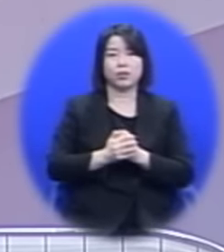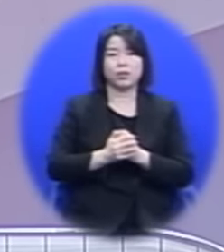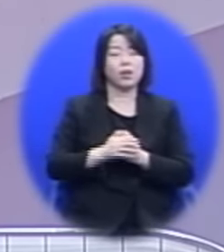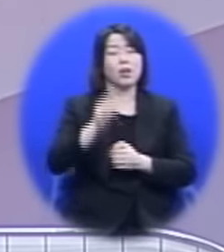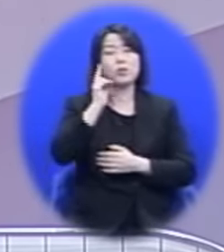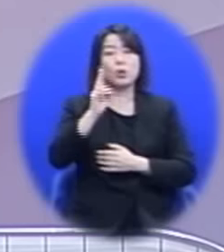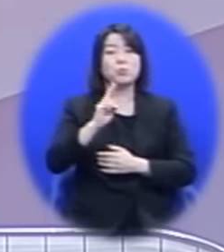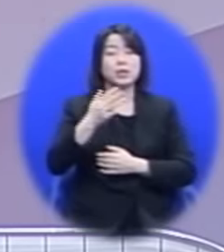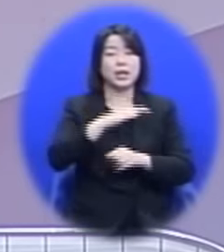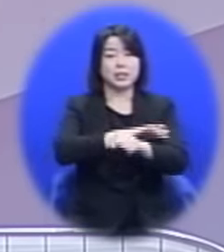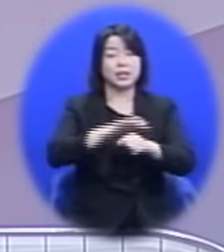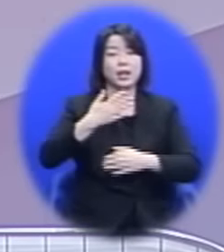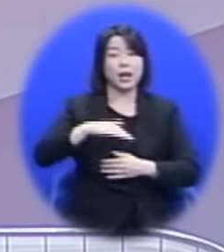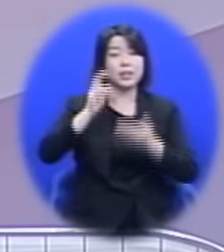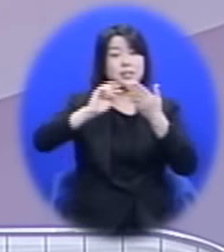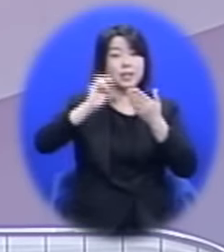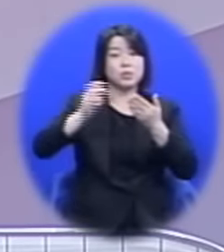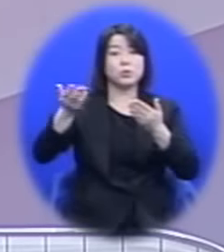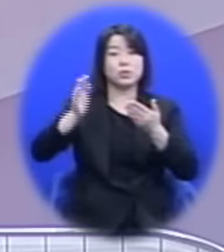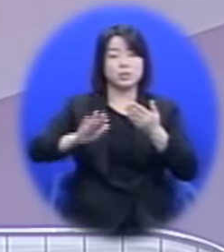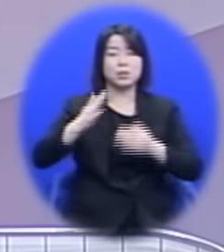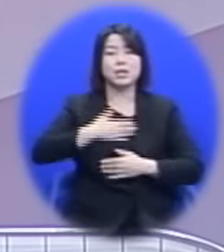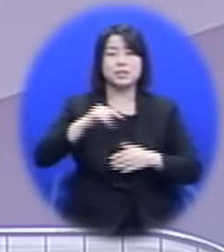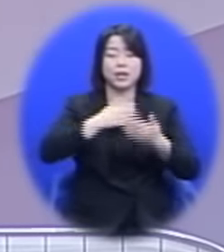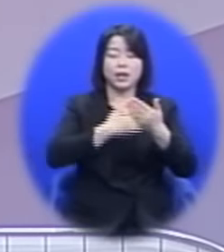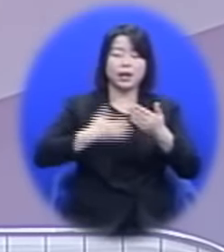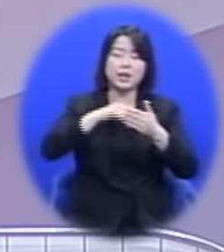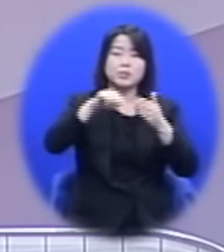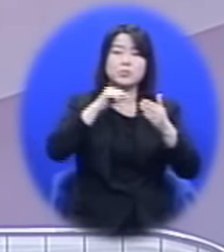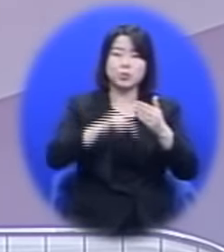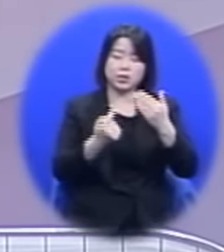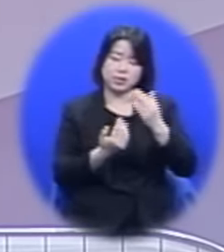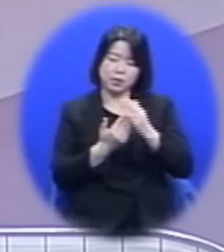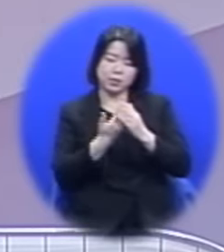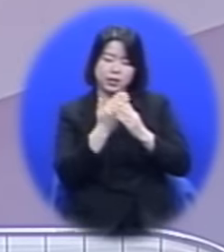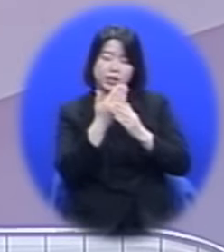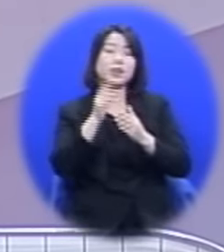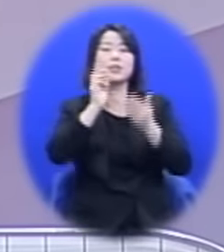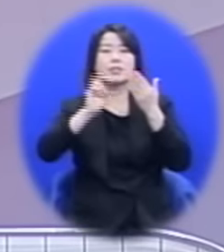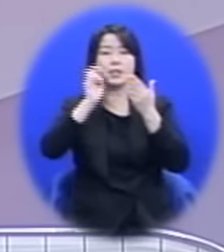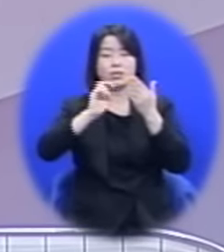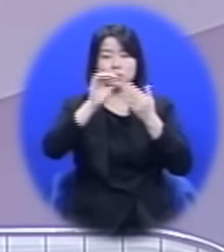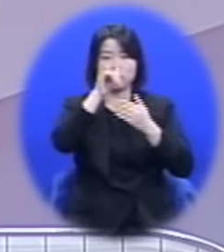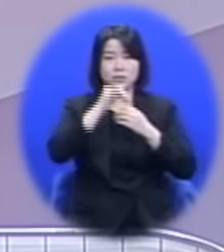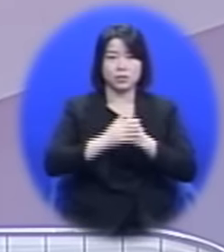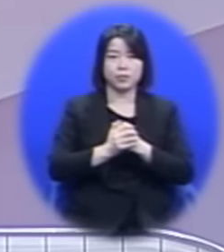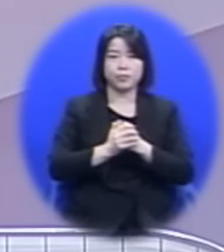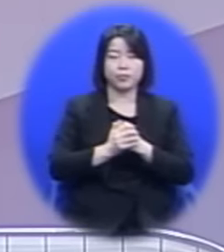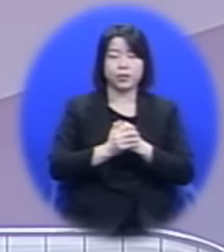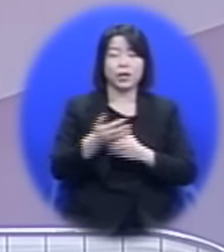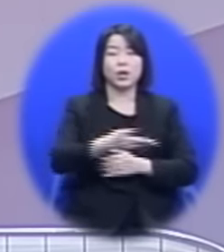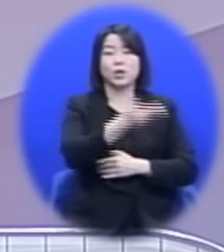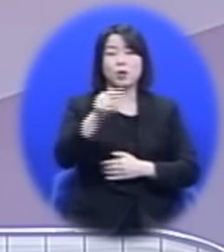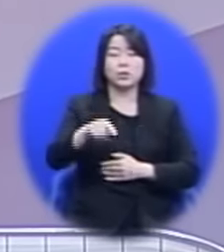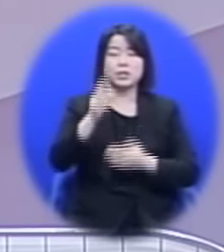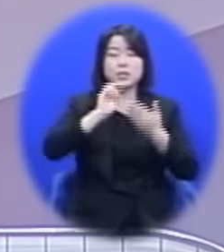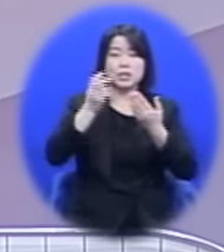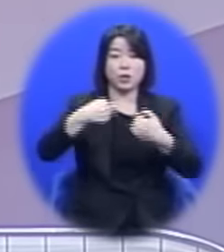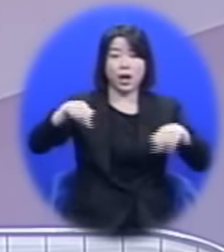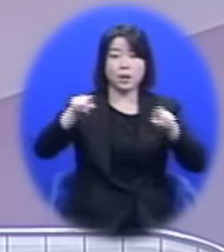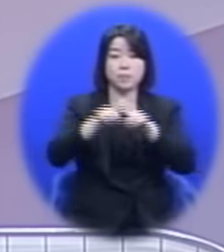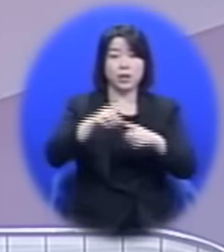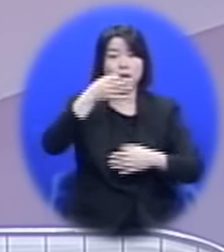너무나 잘 아는 찬송이지만 정말 제 가슴 속에서 일어나는 찬송이었습니다. 여러분, 이 찬송 우리 같이